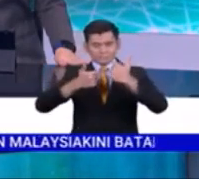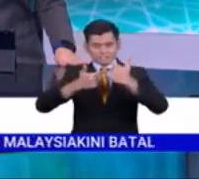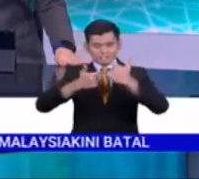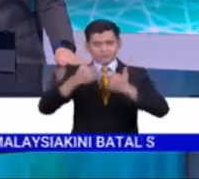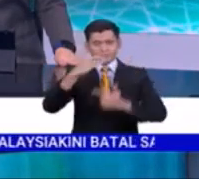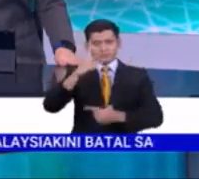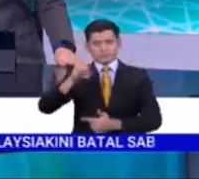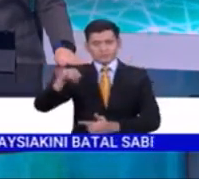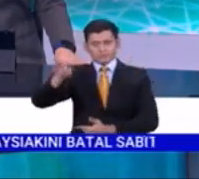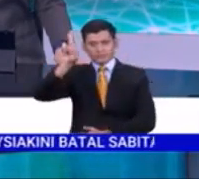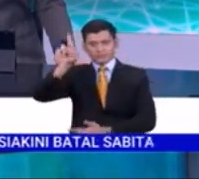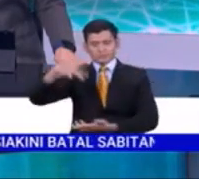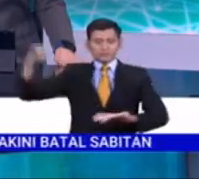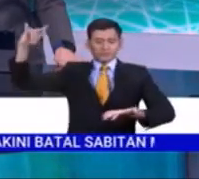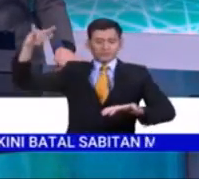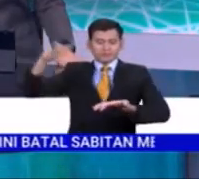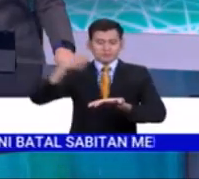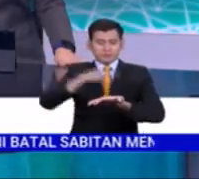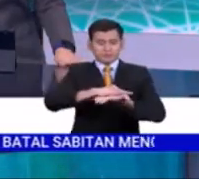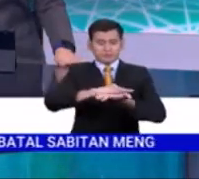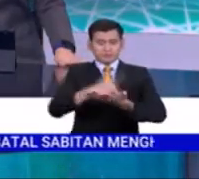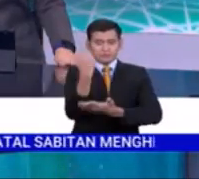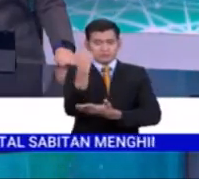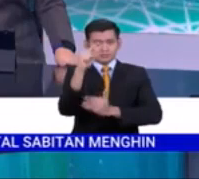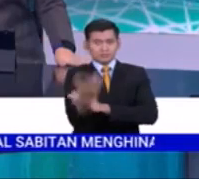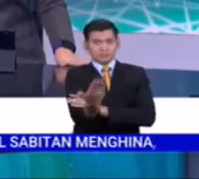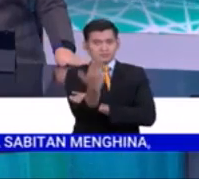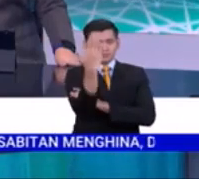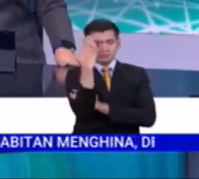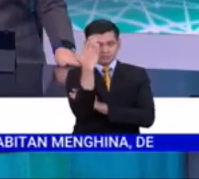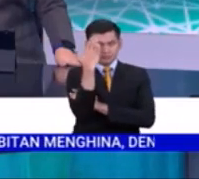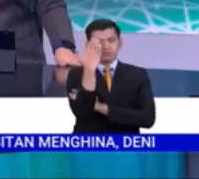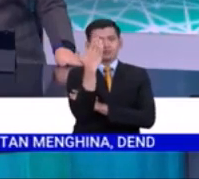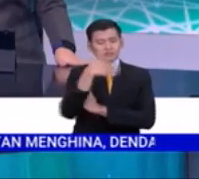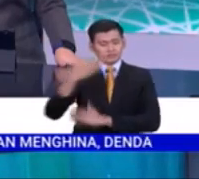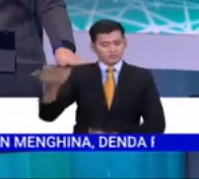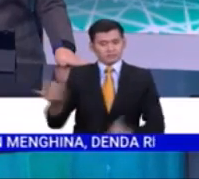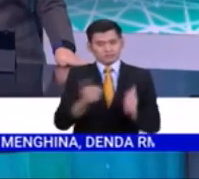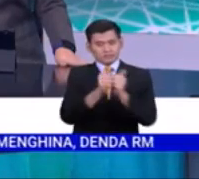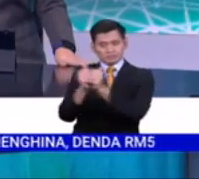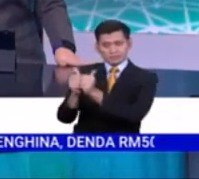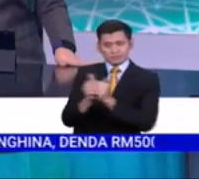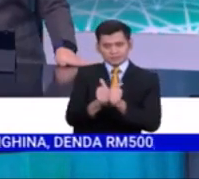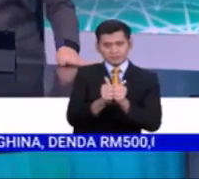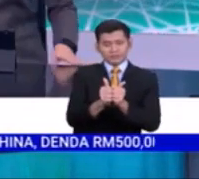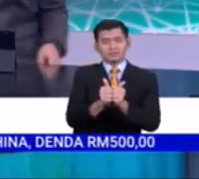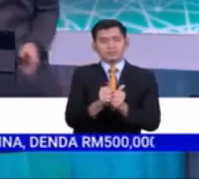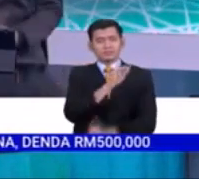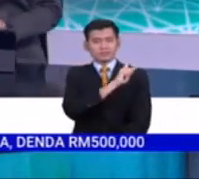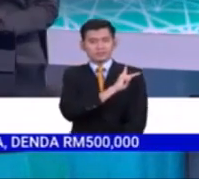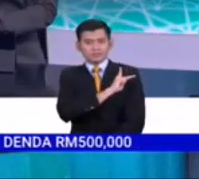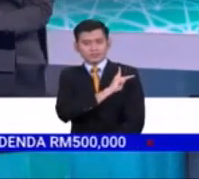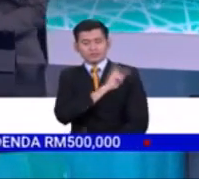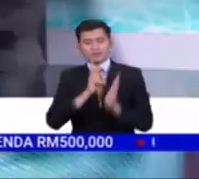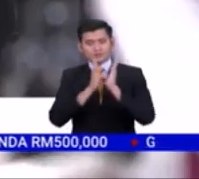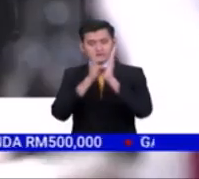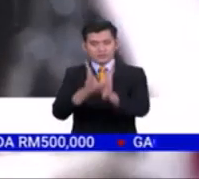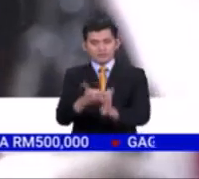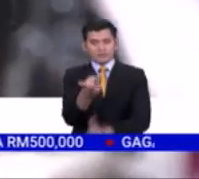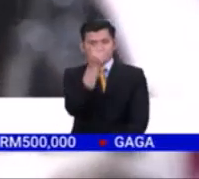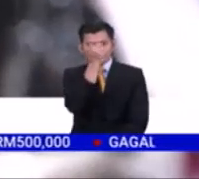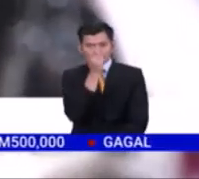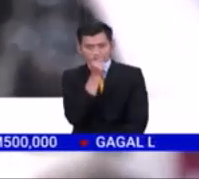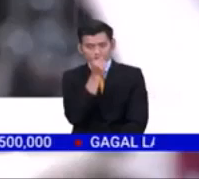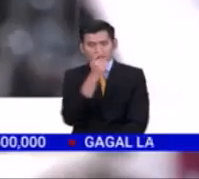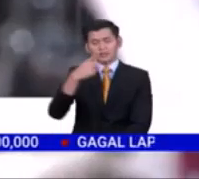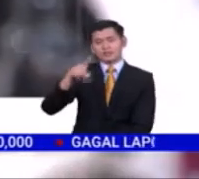pukul 11 pagi waktu tempatan disambut Amir Qatar Sheikh Tamim Hamad Al Thani. Sebaik tiba, Perdana Menteri bersama